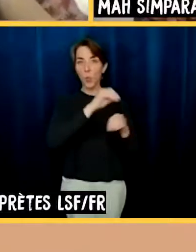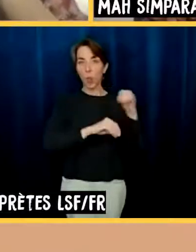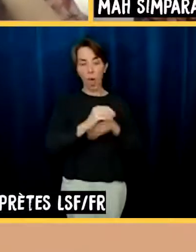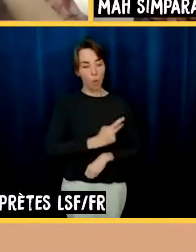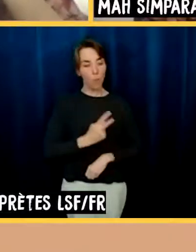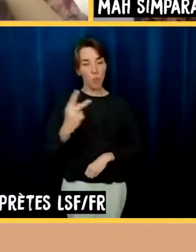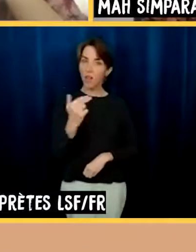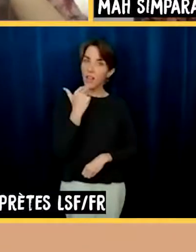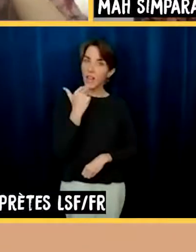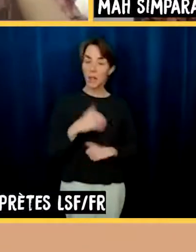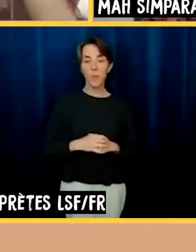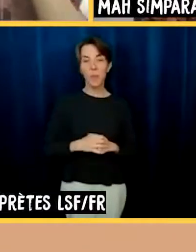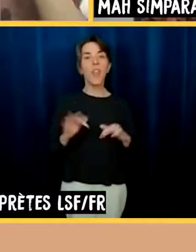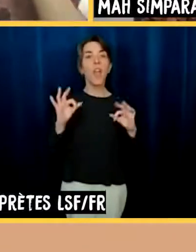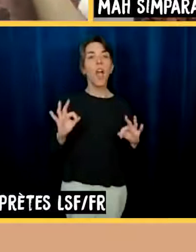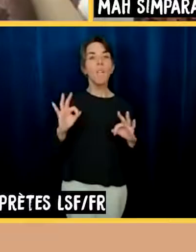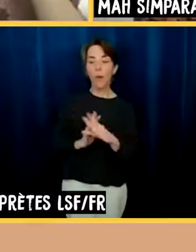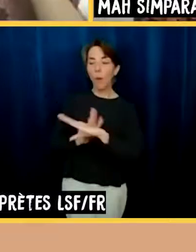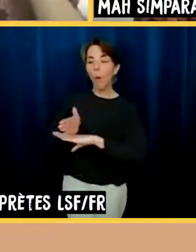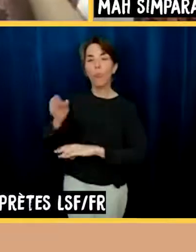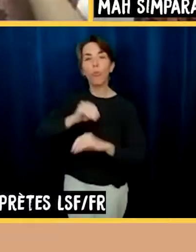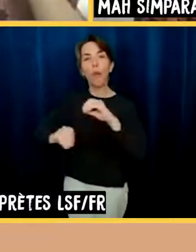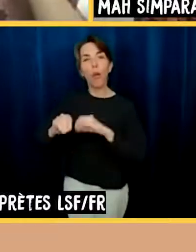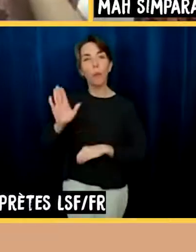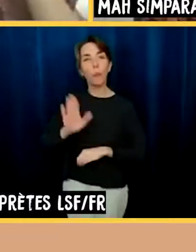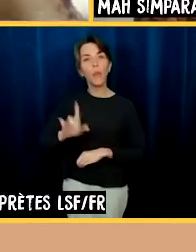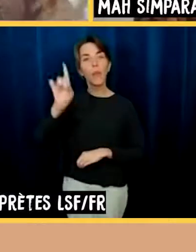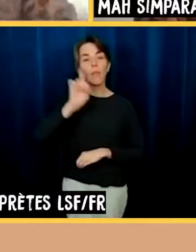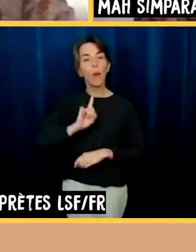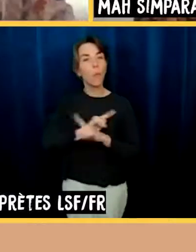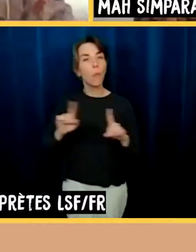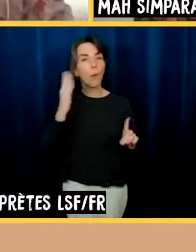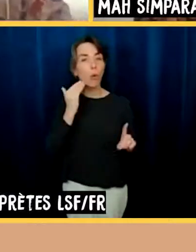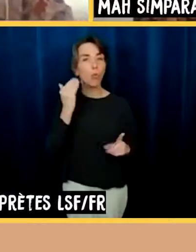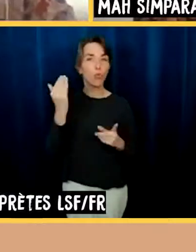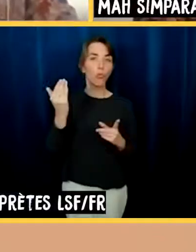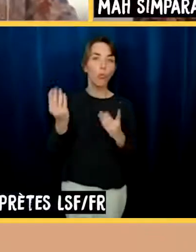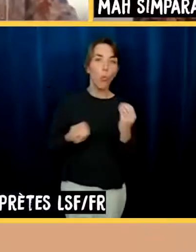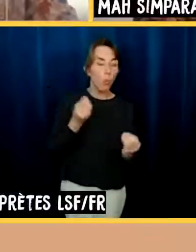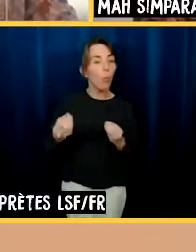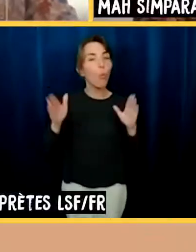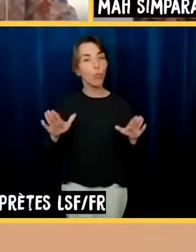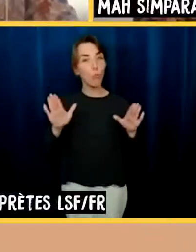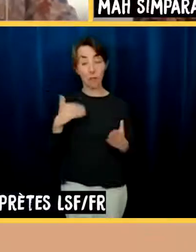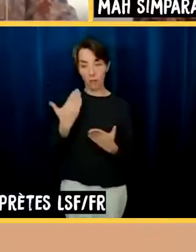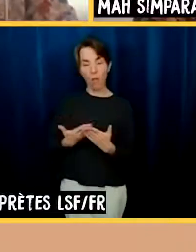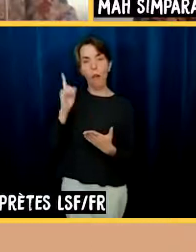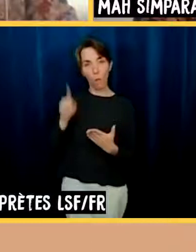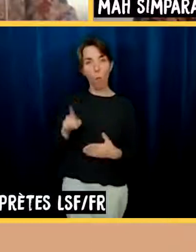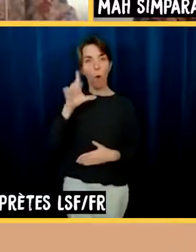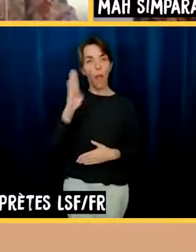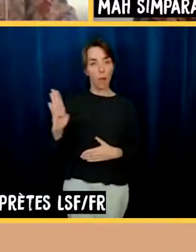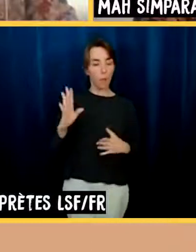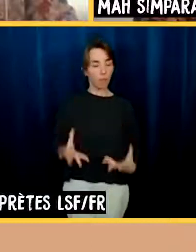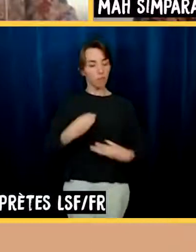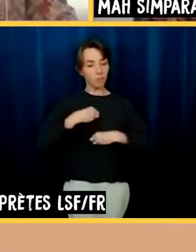sont ces questions d'accès aux soins égalitaires pour les femmes racisées et ou musulmanes qui t'ont amené à t'investir auprès de LALAB.